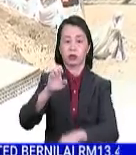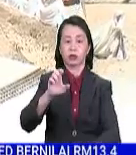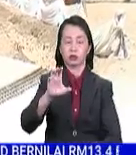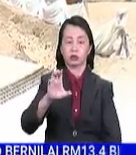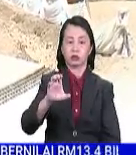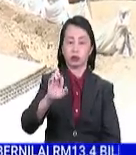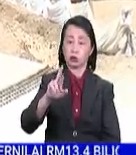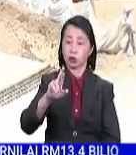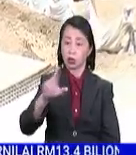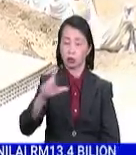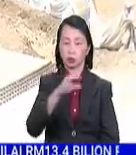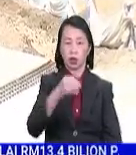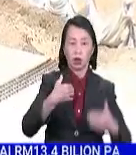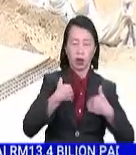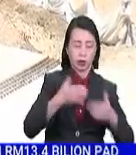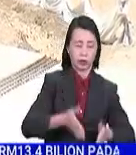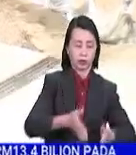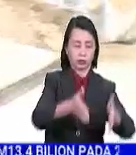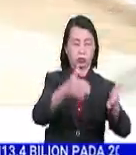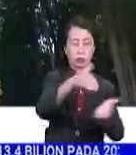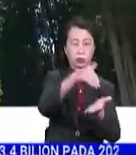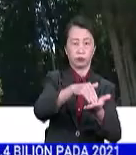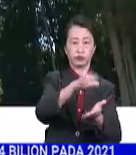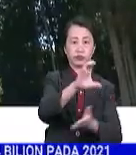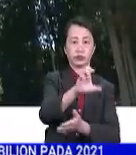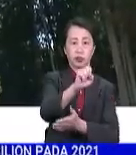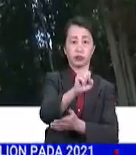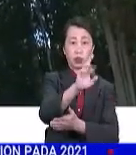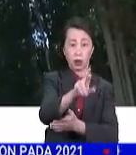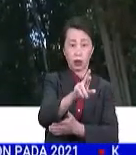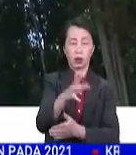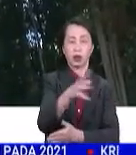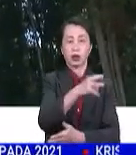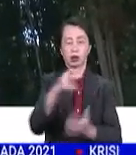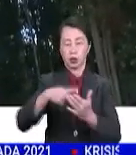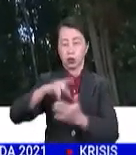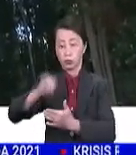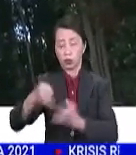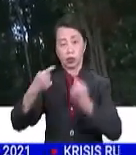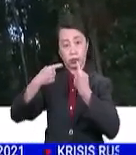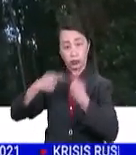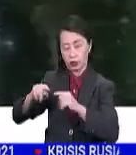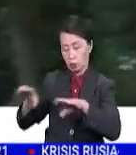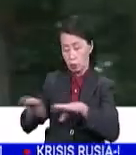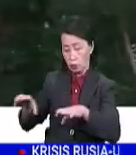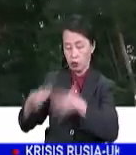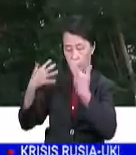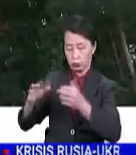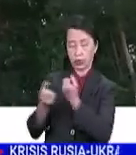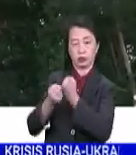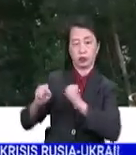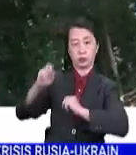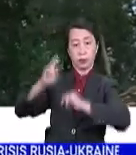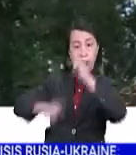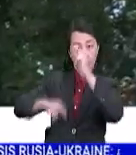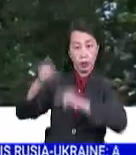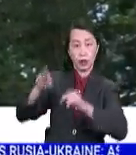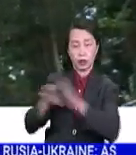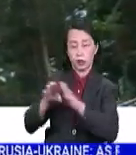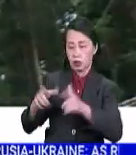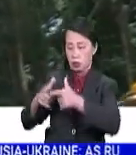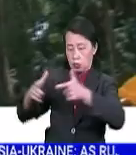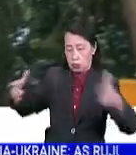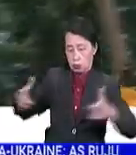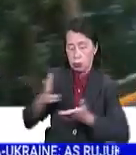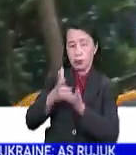is ideal dan Jalan sensor spicy SR Selain itu Project yang sedang dilaksanakan dan telah siap dibina seperti perluasan